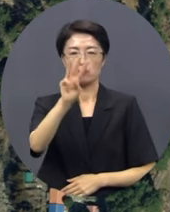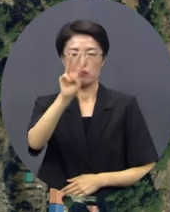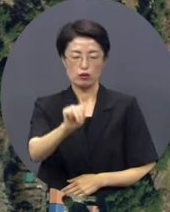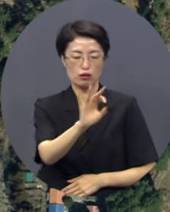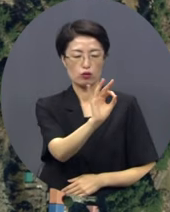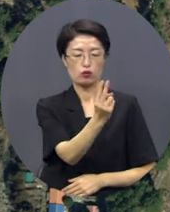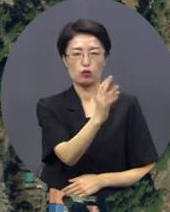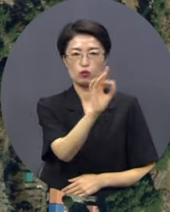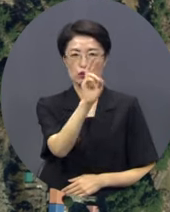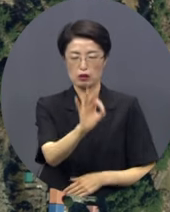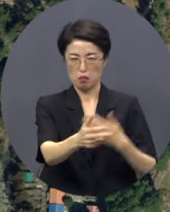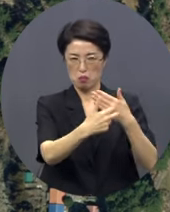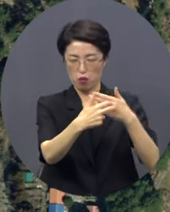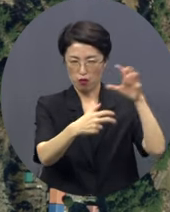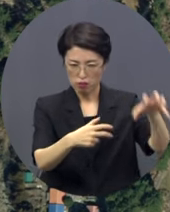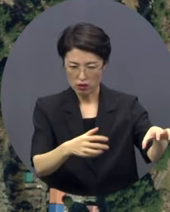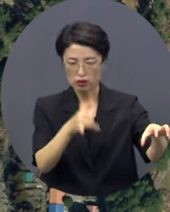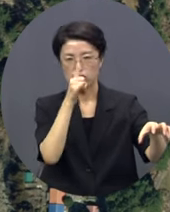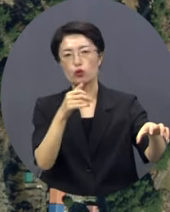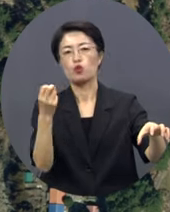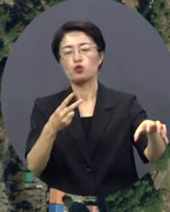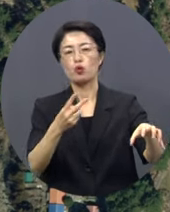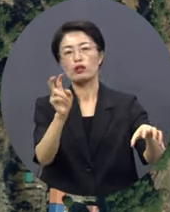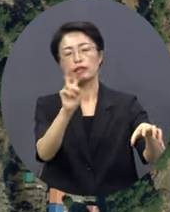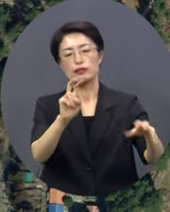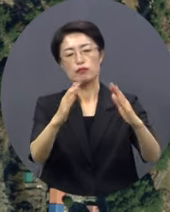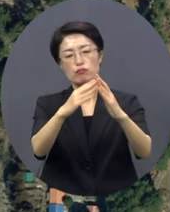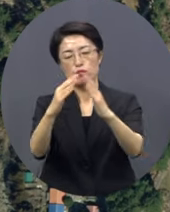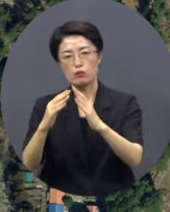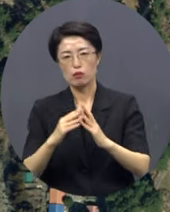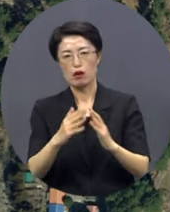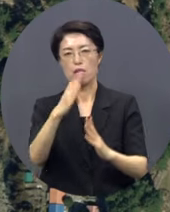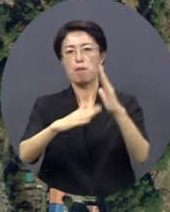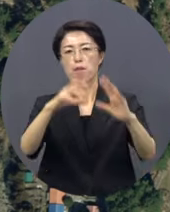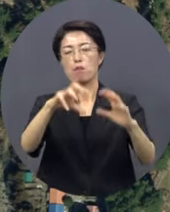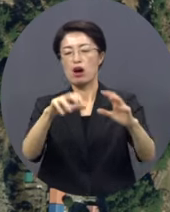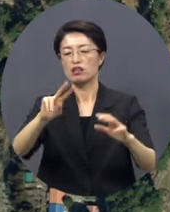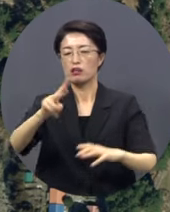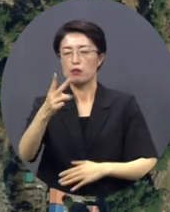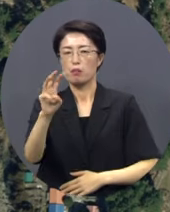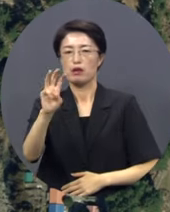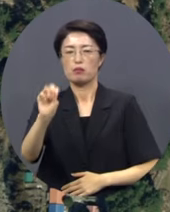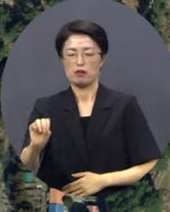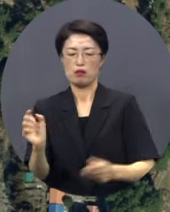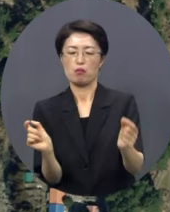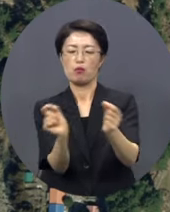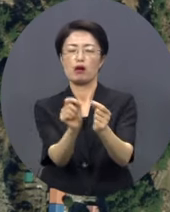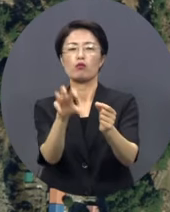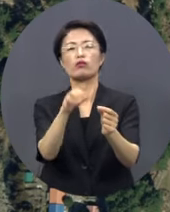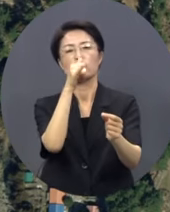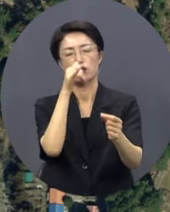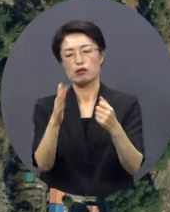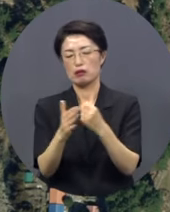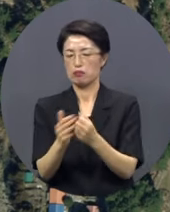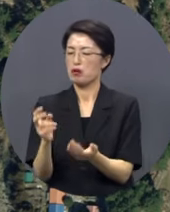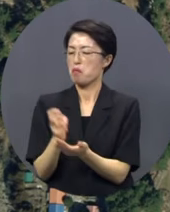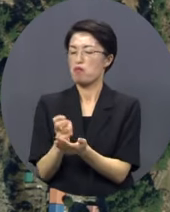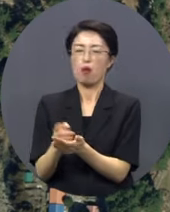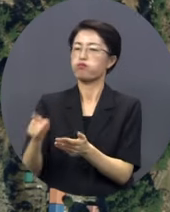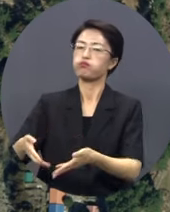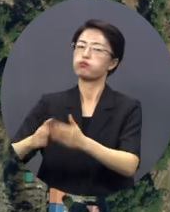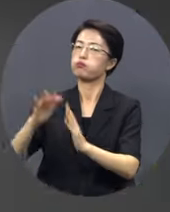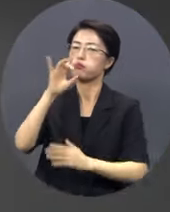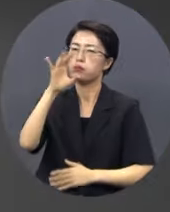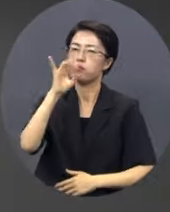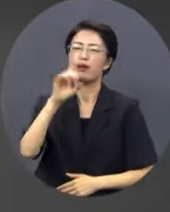있고 20여 가구가 사는 마을도 280m 거리에 있기 때문에 법적으로 동물 장묘 시설을 지을 수 없다는